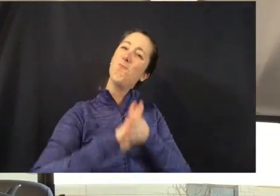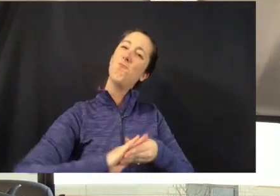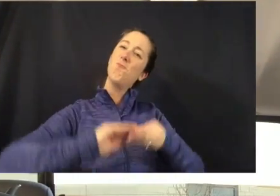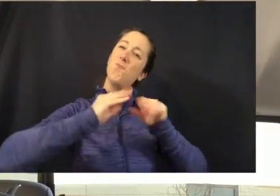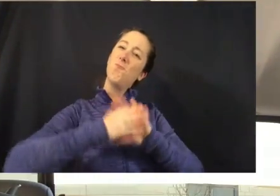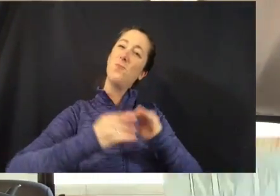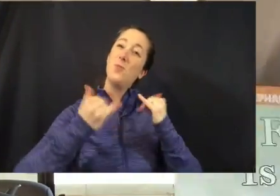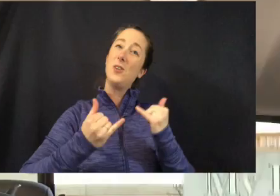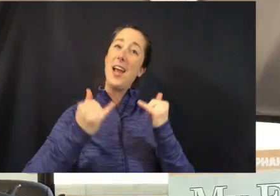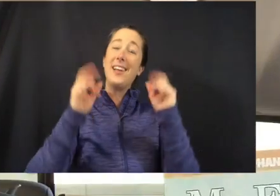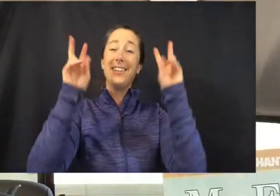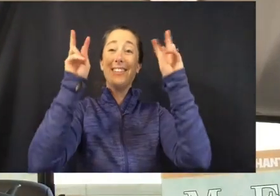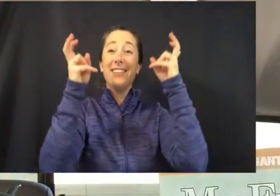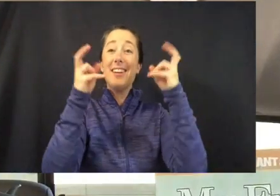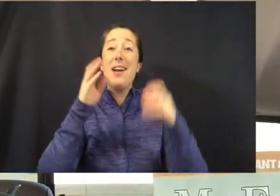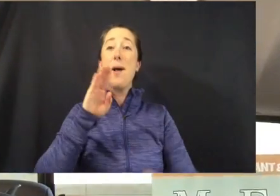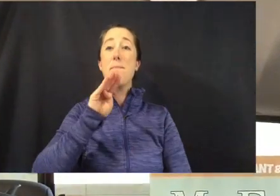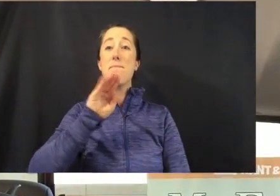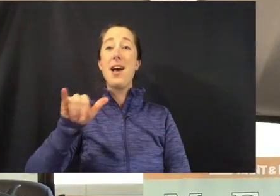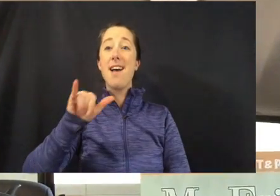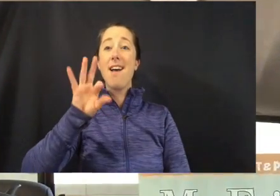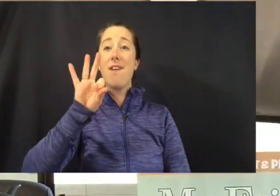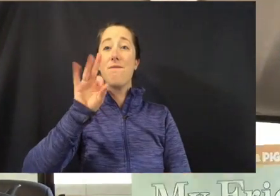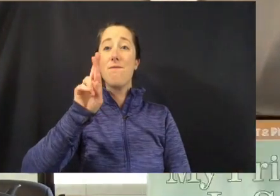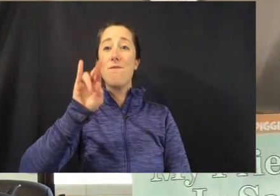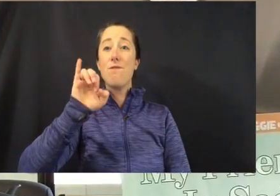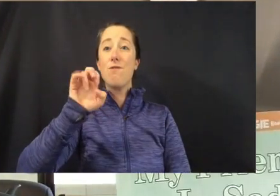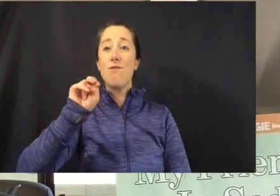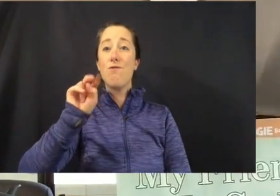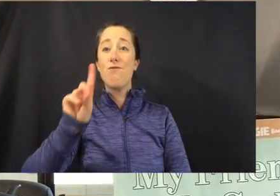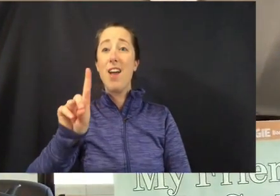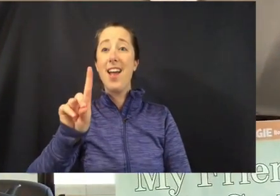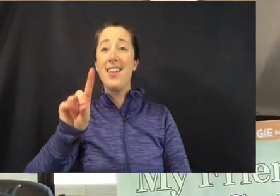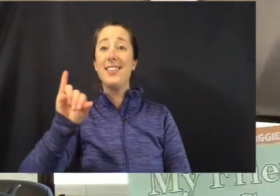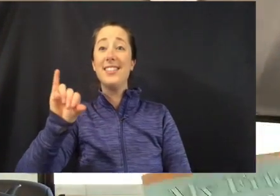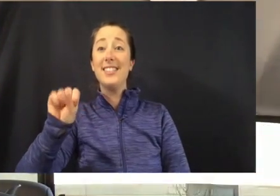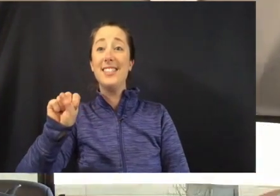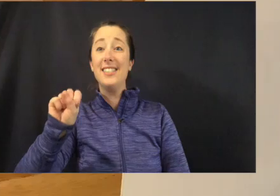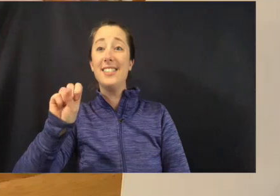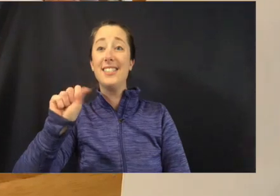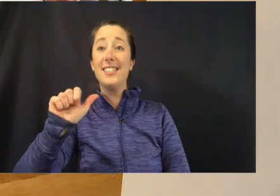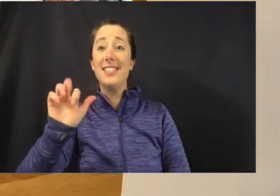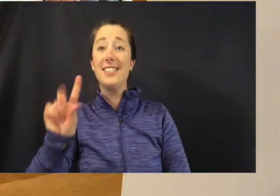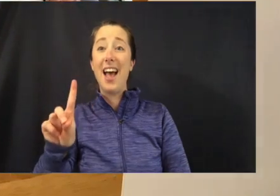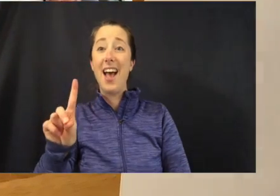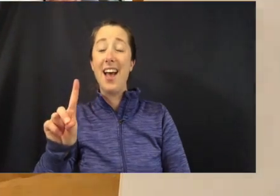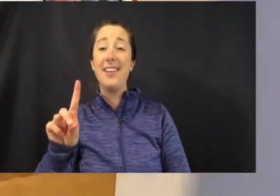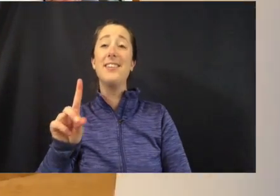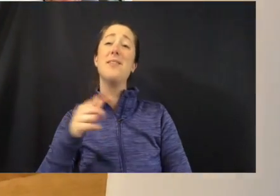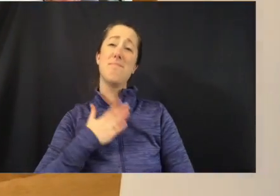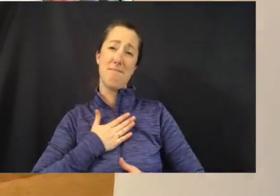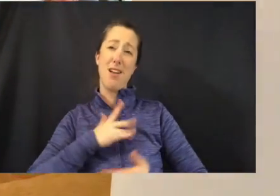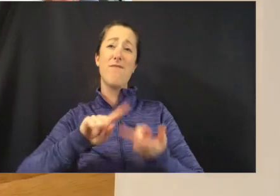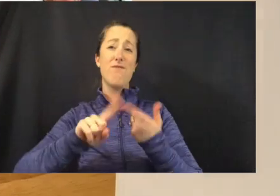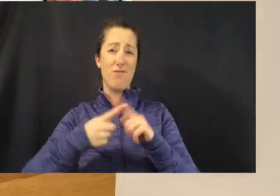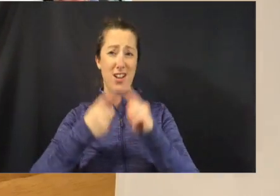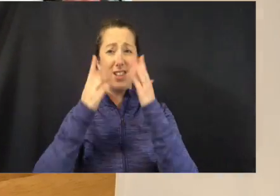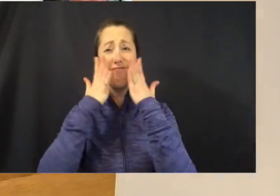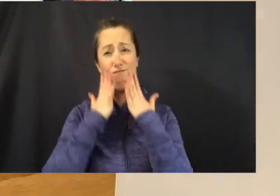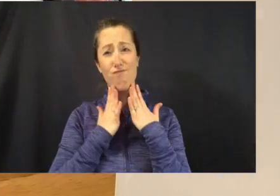de lire aujourd'hui une histoire à haute voix. My friend is sad, c'est-à-dire mon ami est triste, de